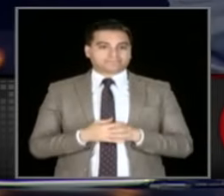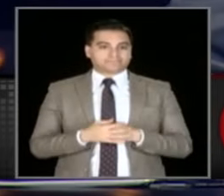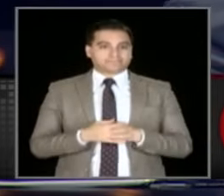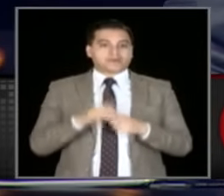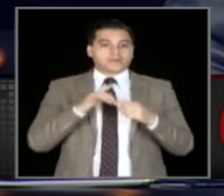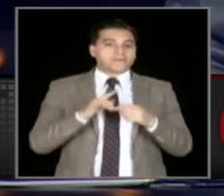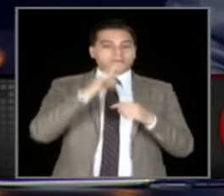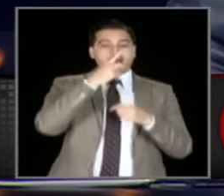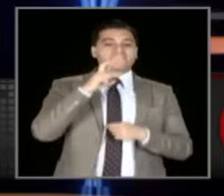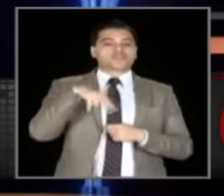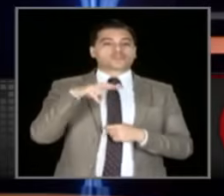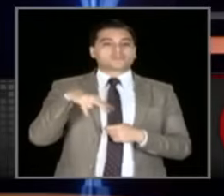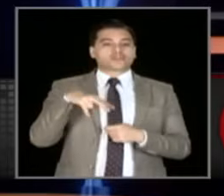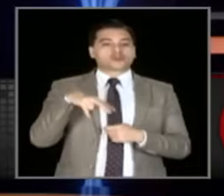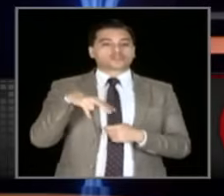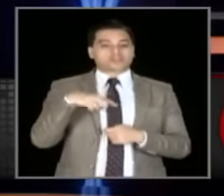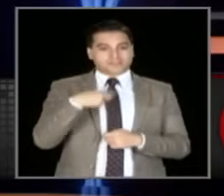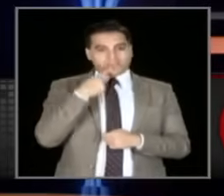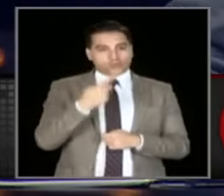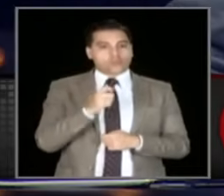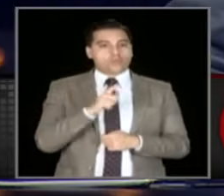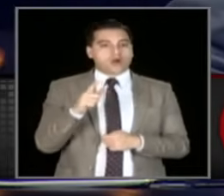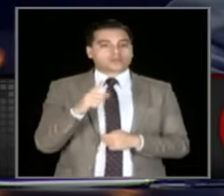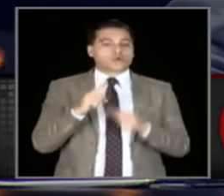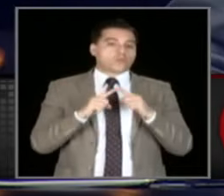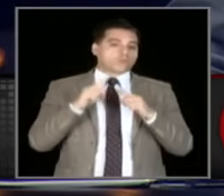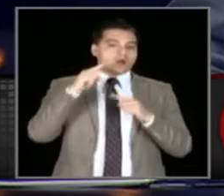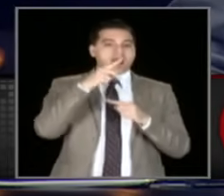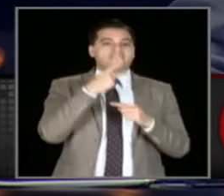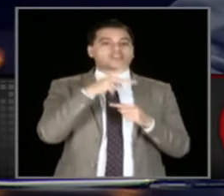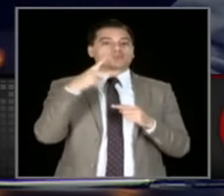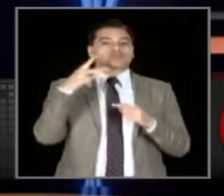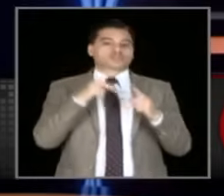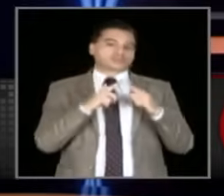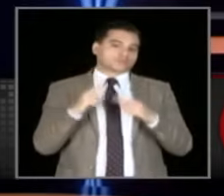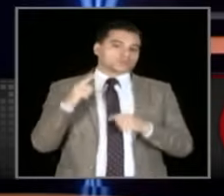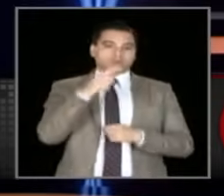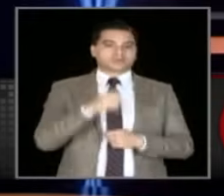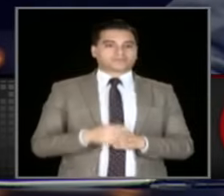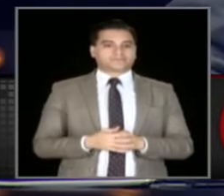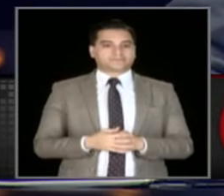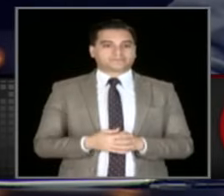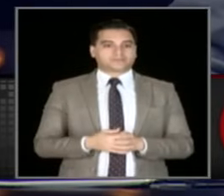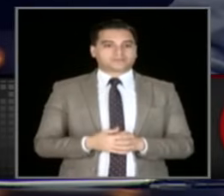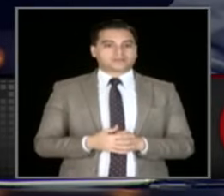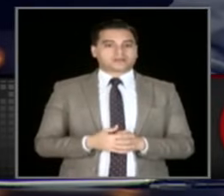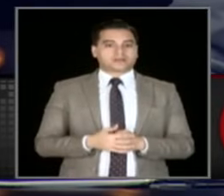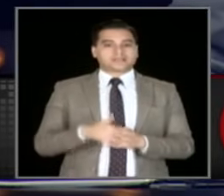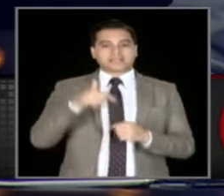انطلقت 2018 زي ما قلت لكم ووصلت 2022.